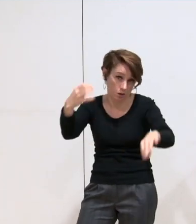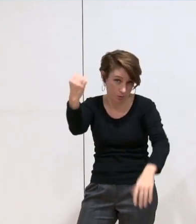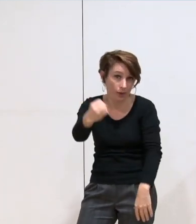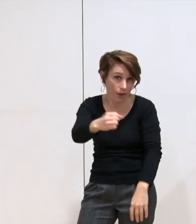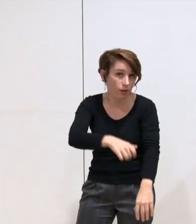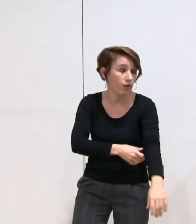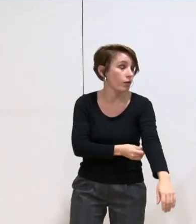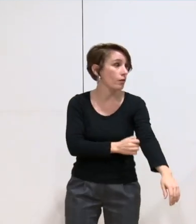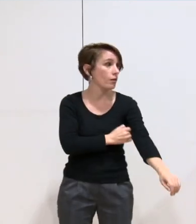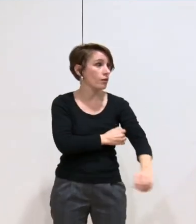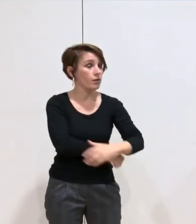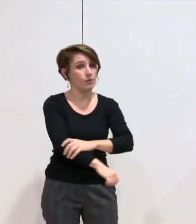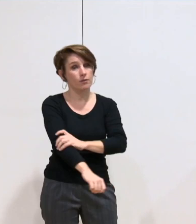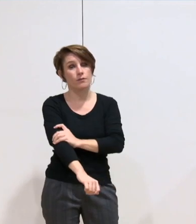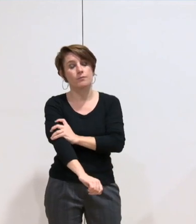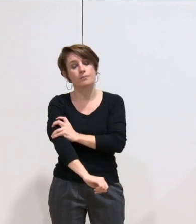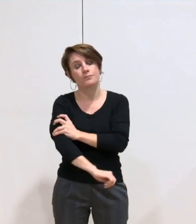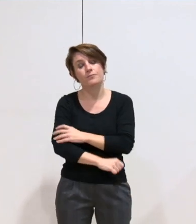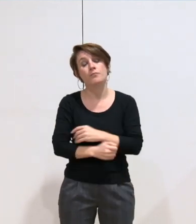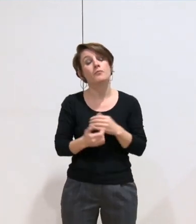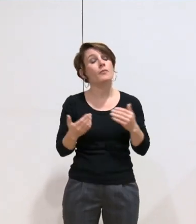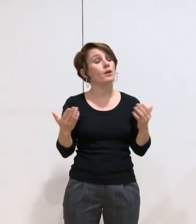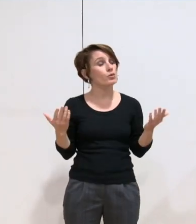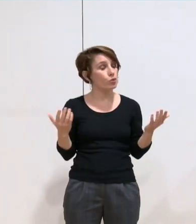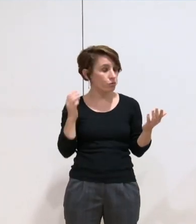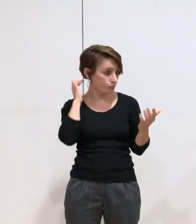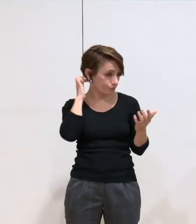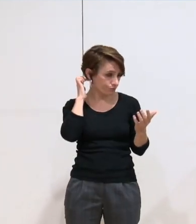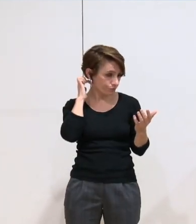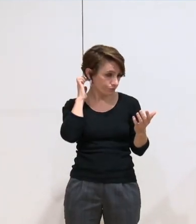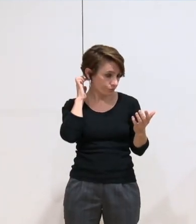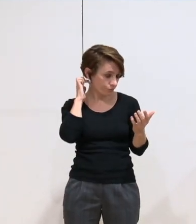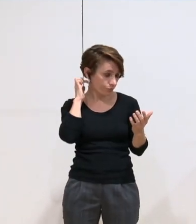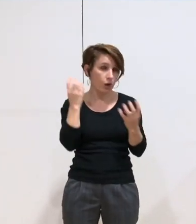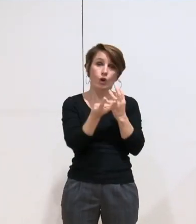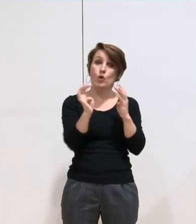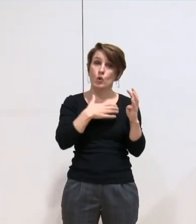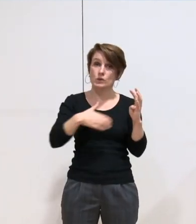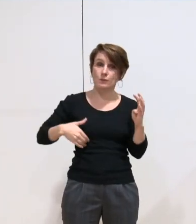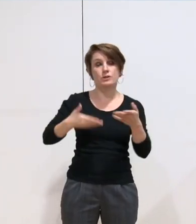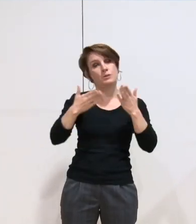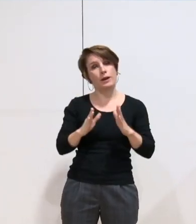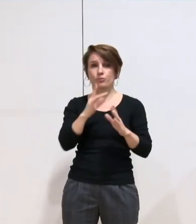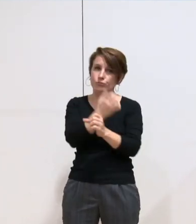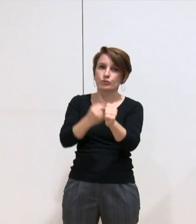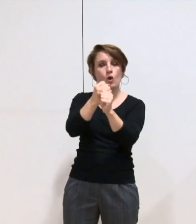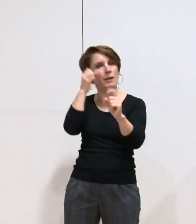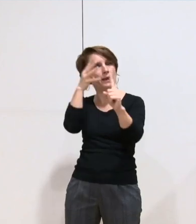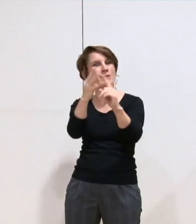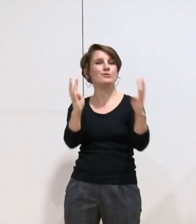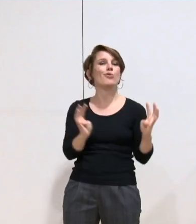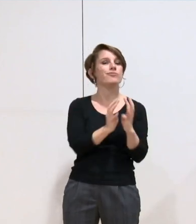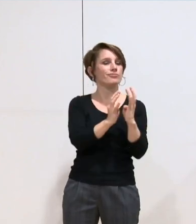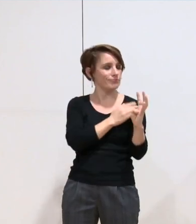Cette mission que le Conseil municipal a mis en place est la